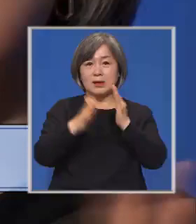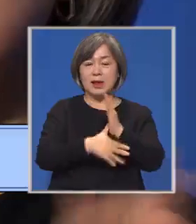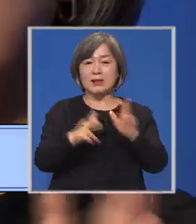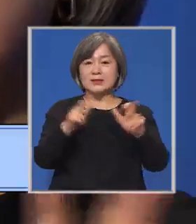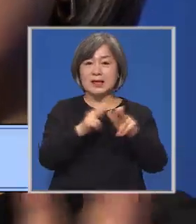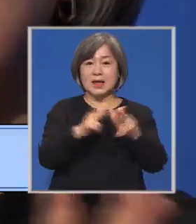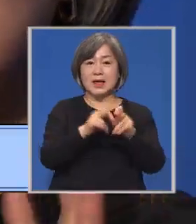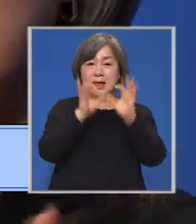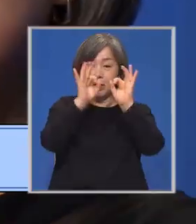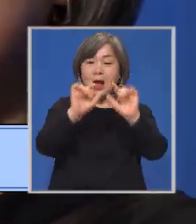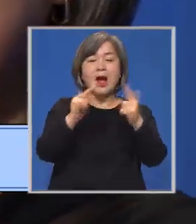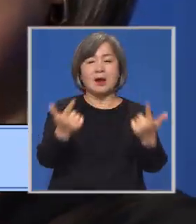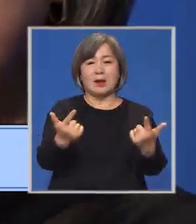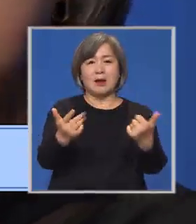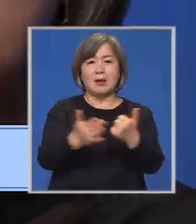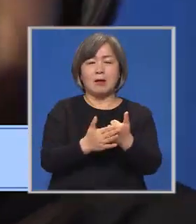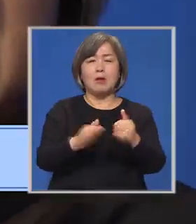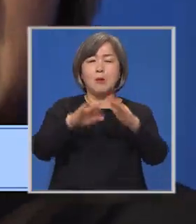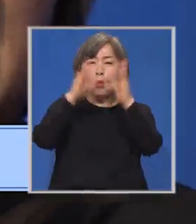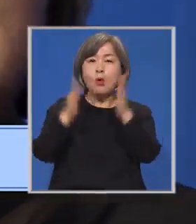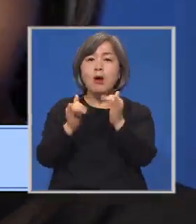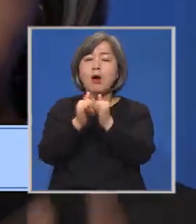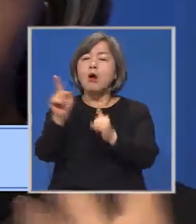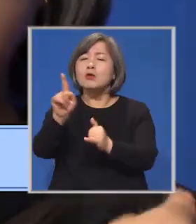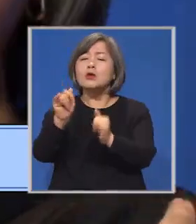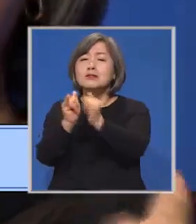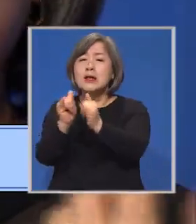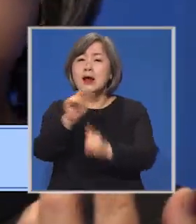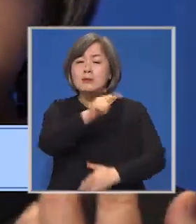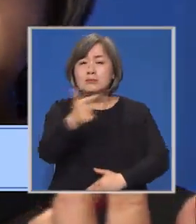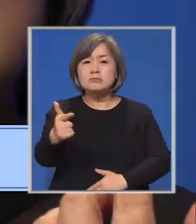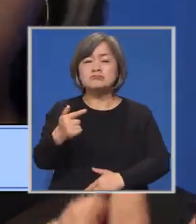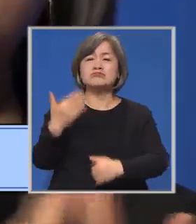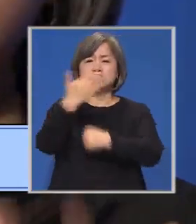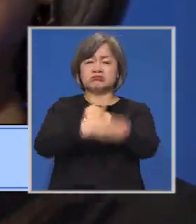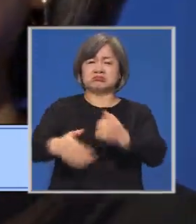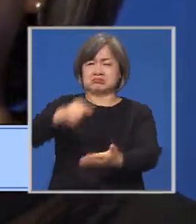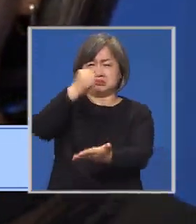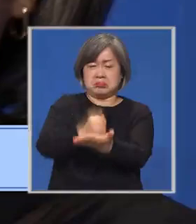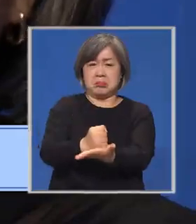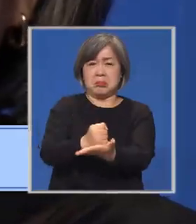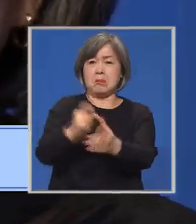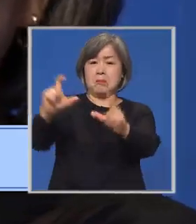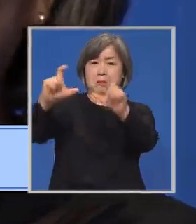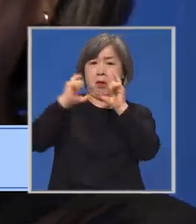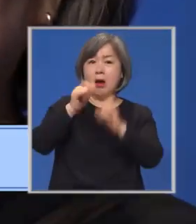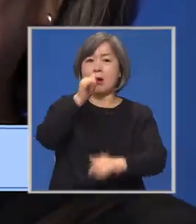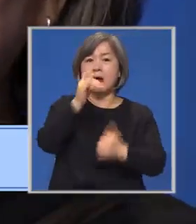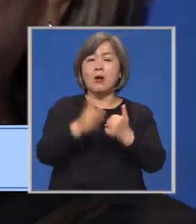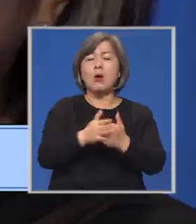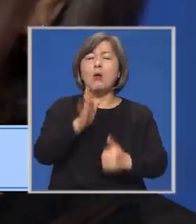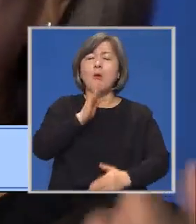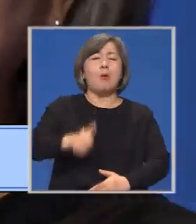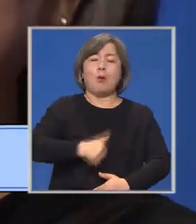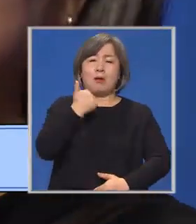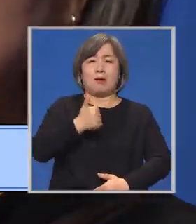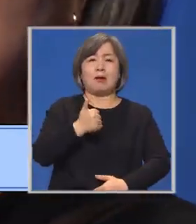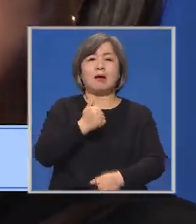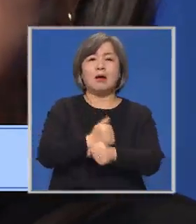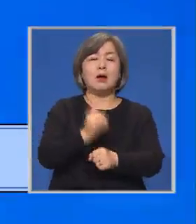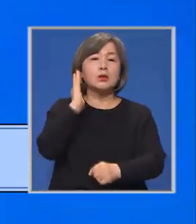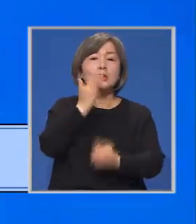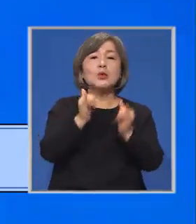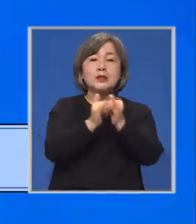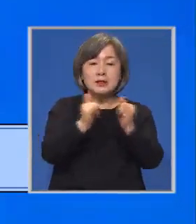보였을 때는 장애인 같지 않잖아요. 다 어떤 분은 이렇게 멀쩡하다라는 표현을 쓰시는 거예요. 너무 화가